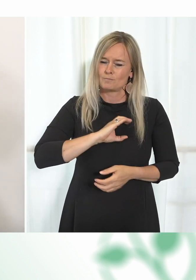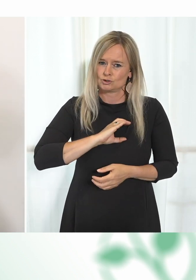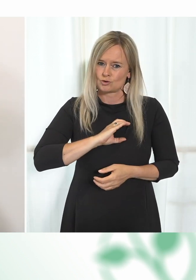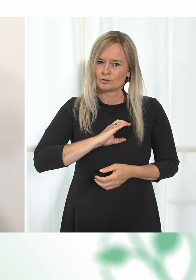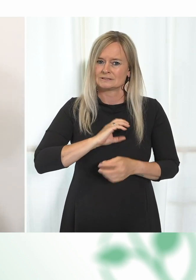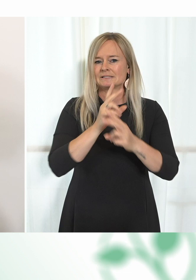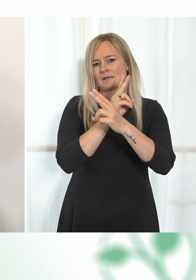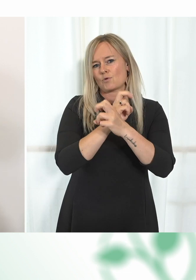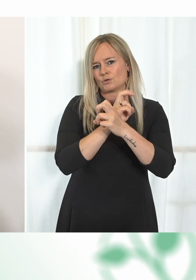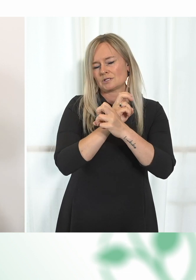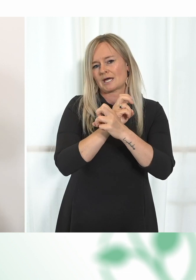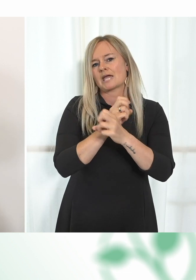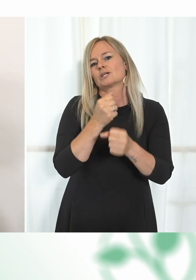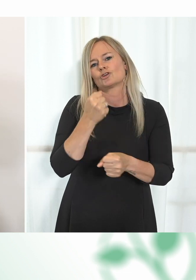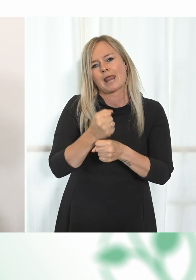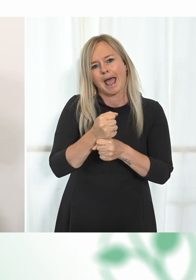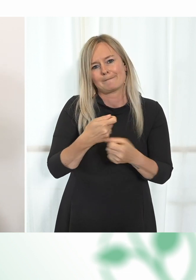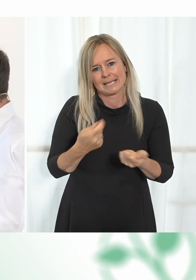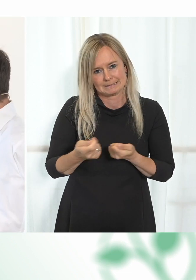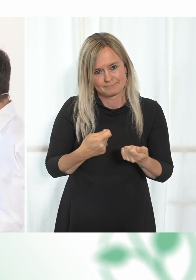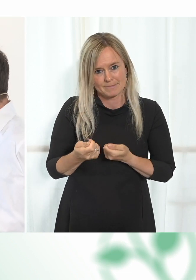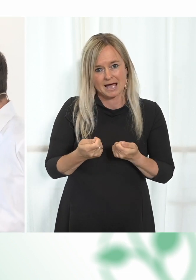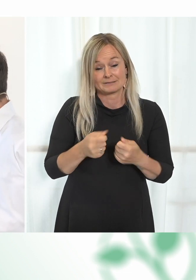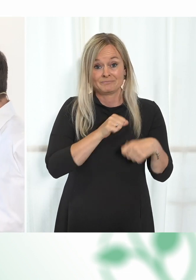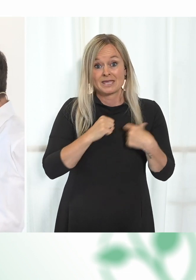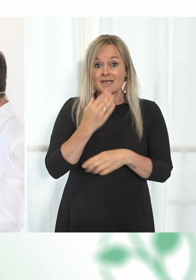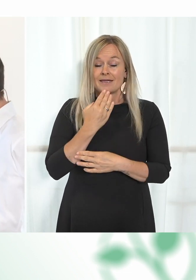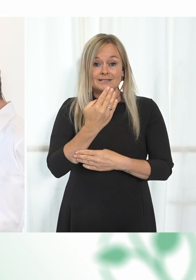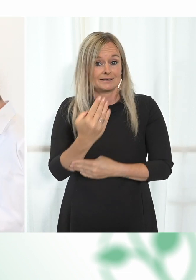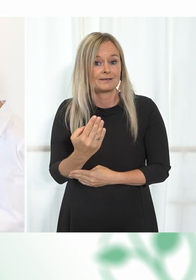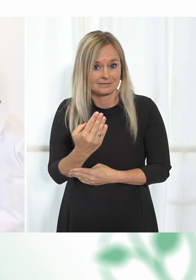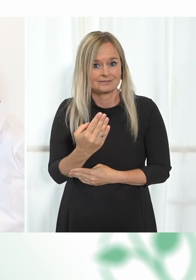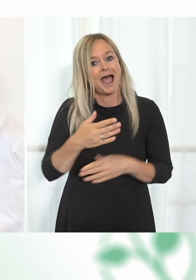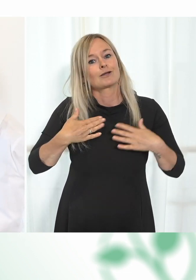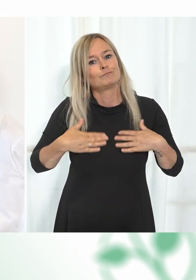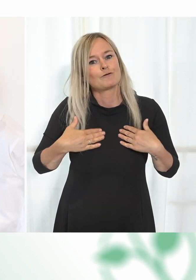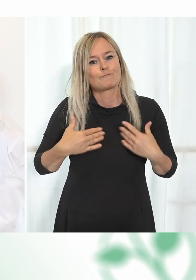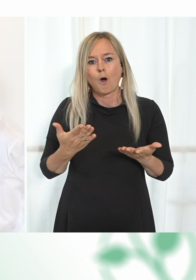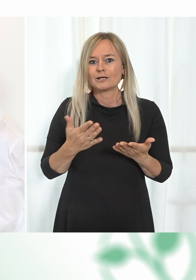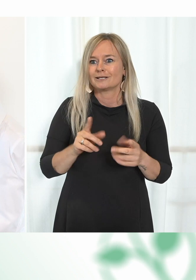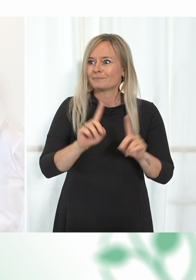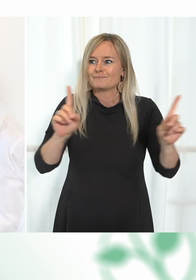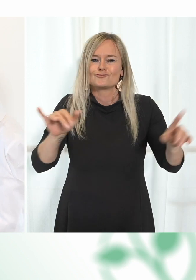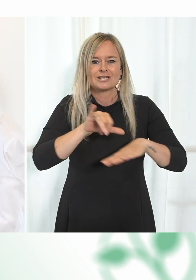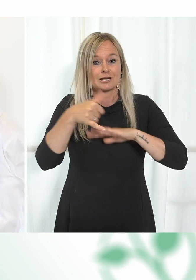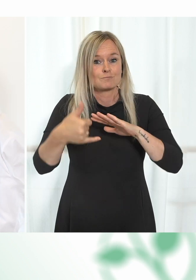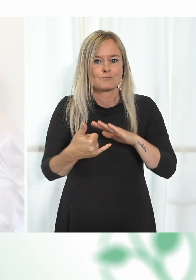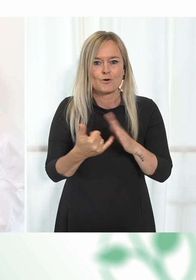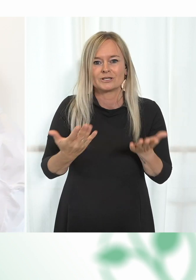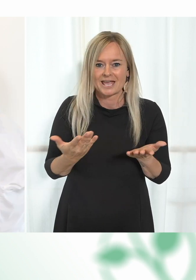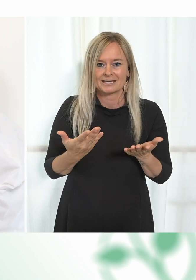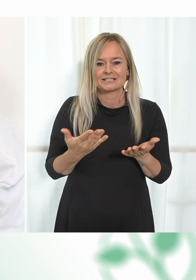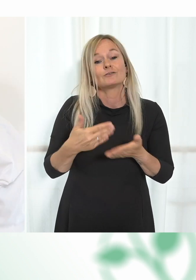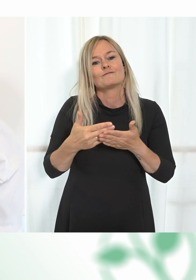bieten. Herzlichen Dank, Martin. Wir freuen uns natürlich auf die Projekte und auf das, was heute